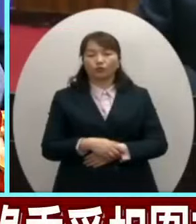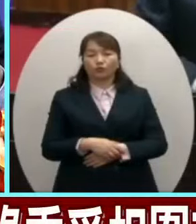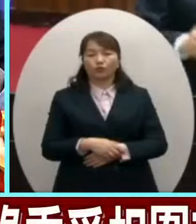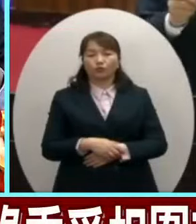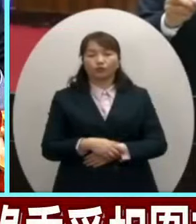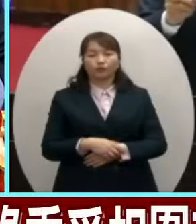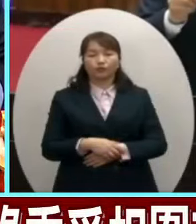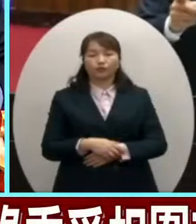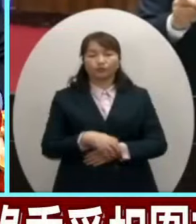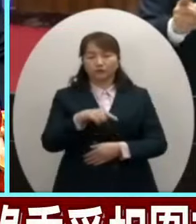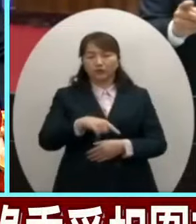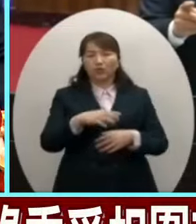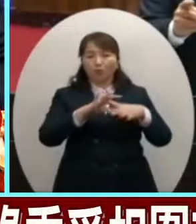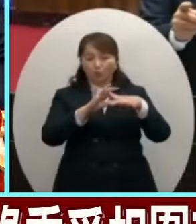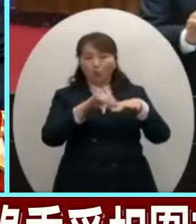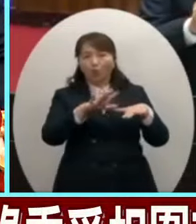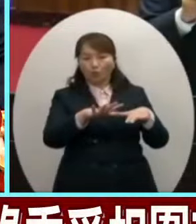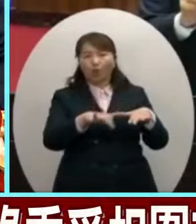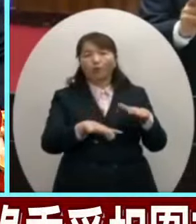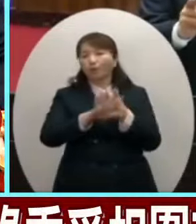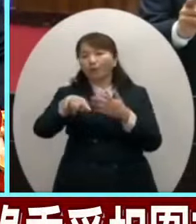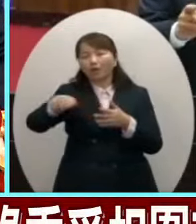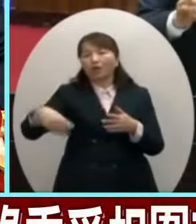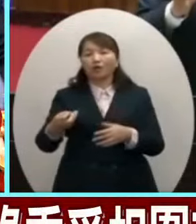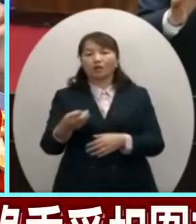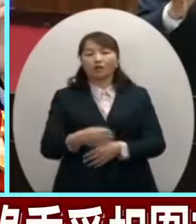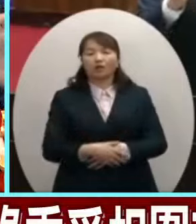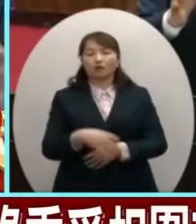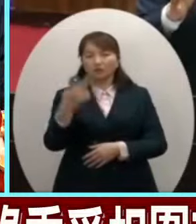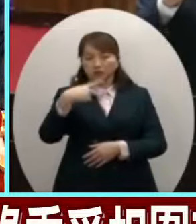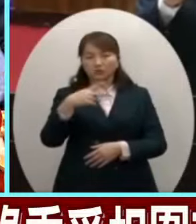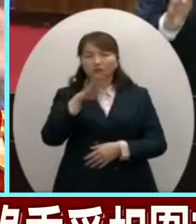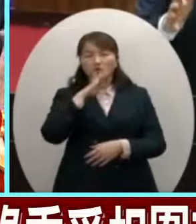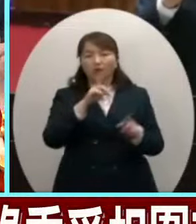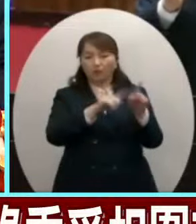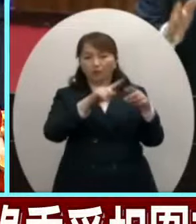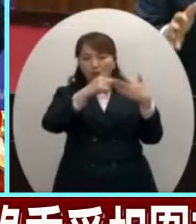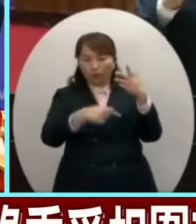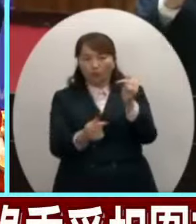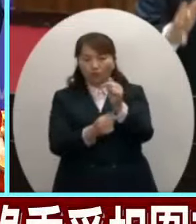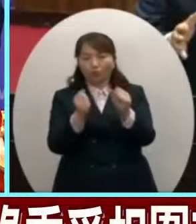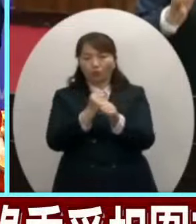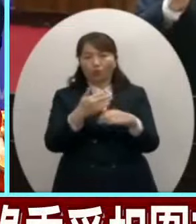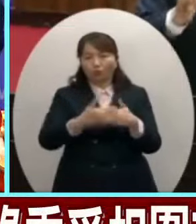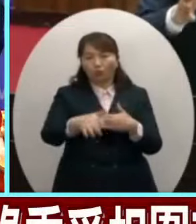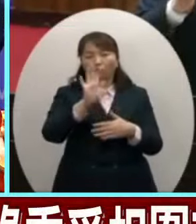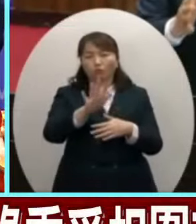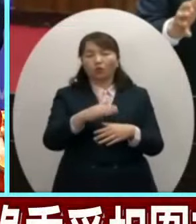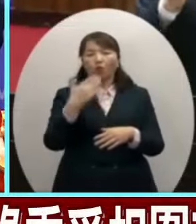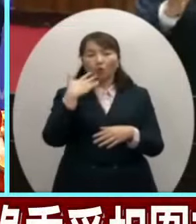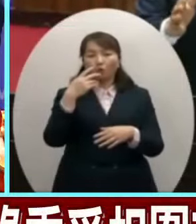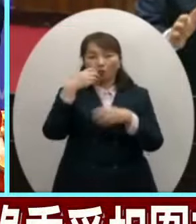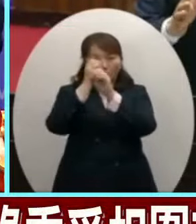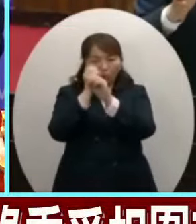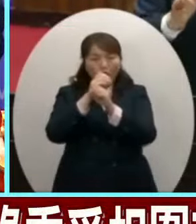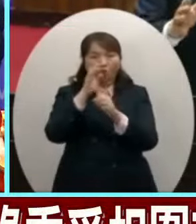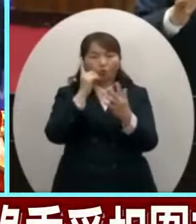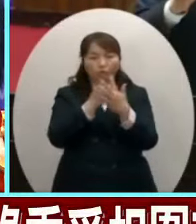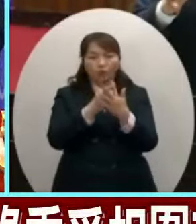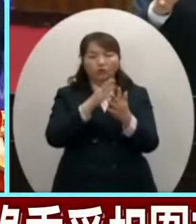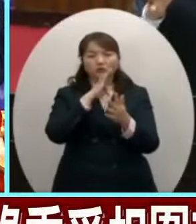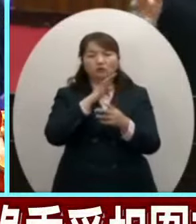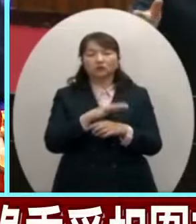他也是爱撑声量了。当然佩萱讲的是说他是不是觉得也从此要当个不分区立委，反正从基议员啊， 对，议员 从基隆管